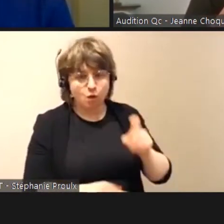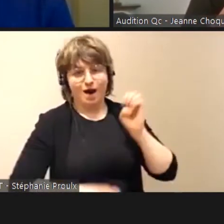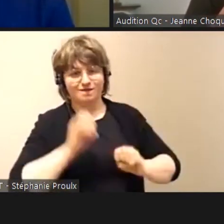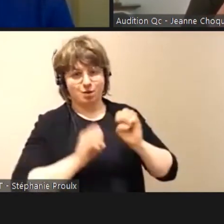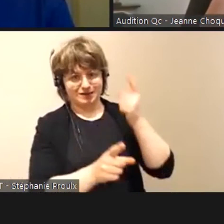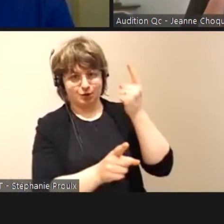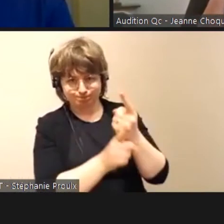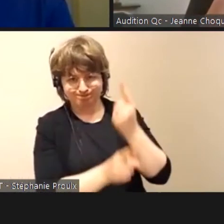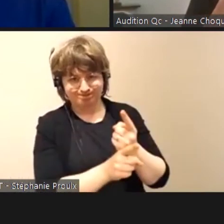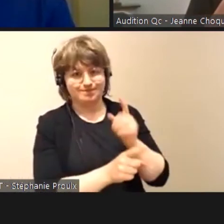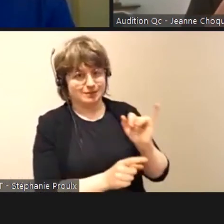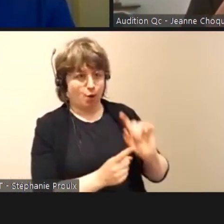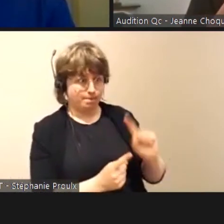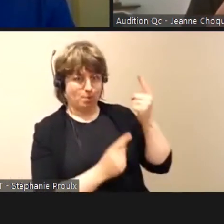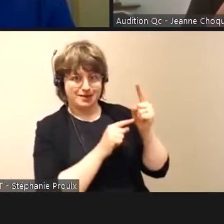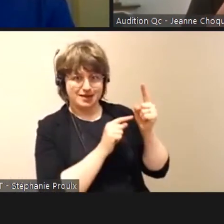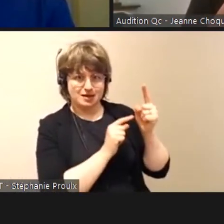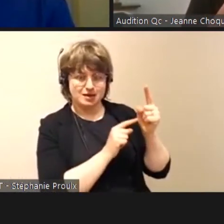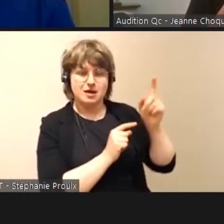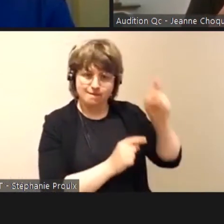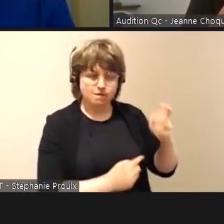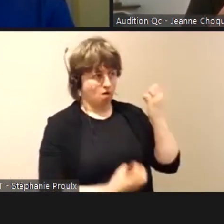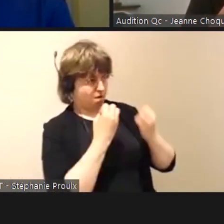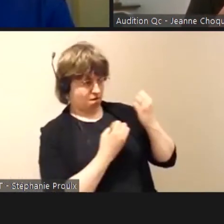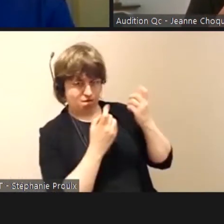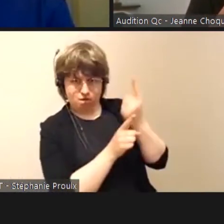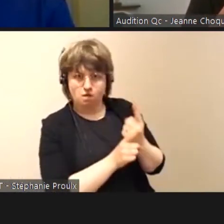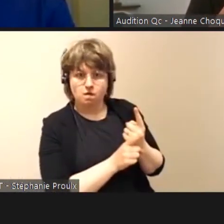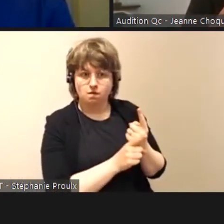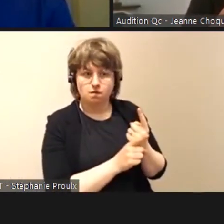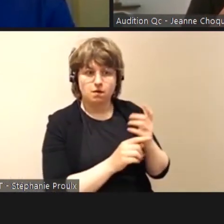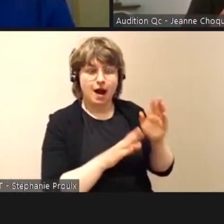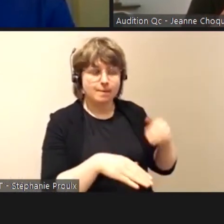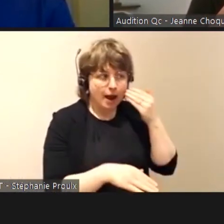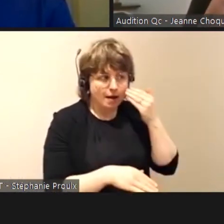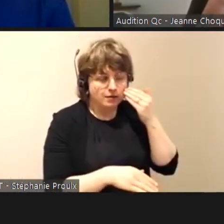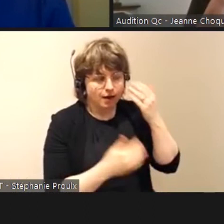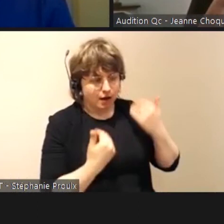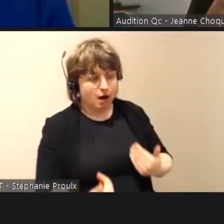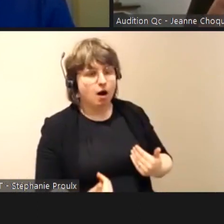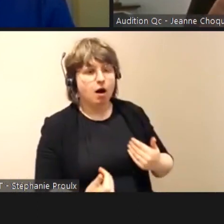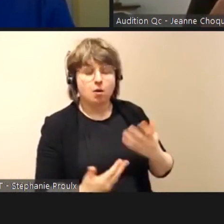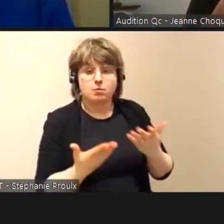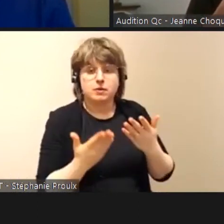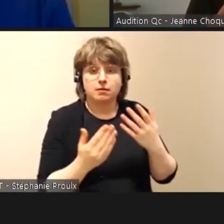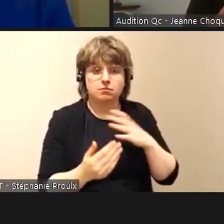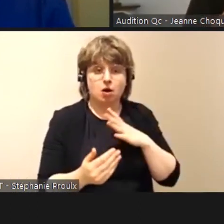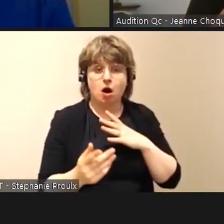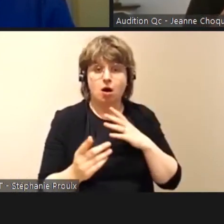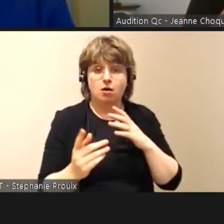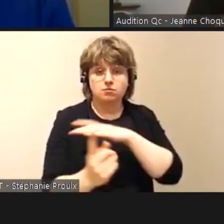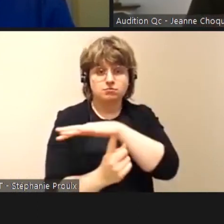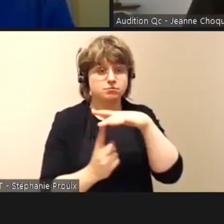évaluation. C'est la première chose à faire, c'est d'avoir une évaluation pour voir. Ça se peut que dans certains cas, il